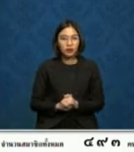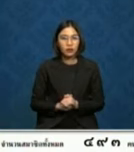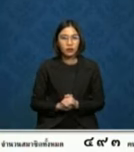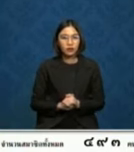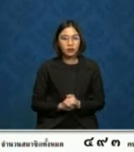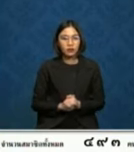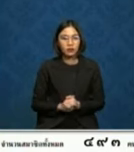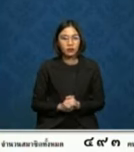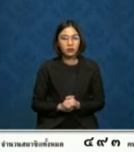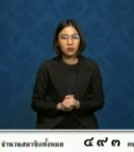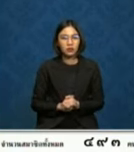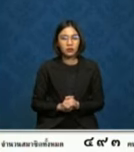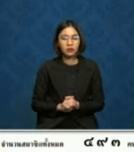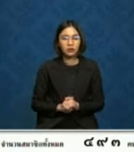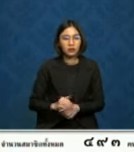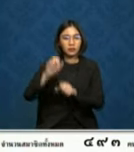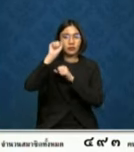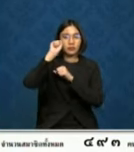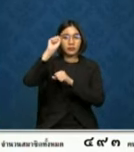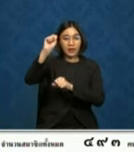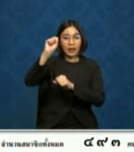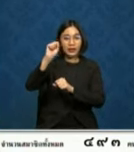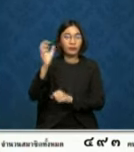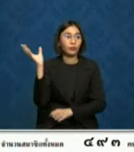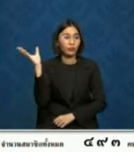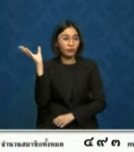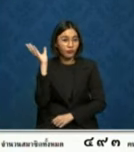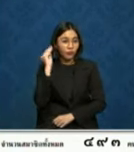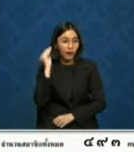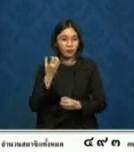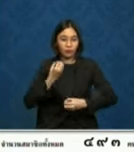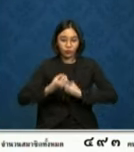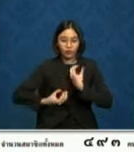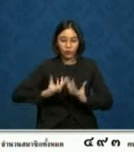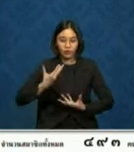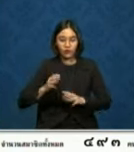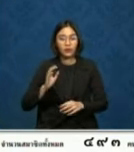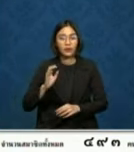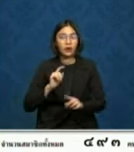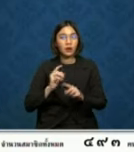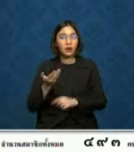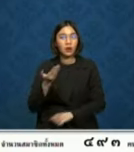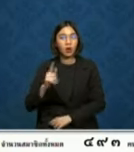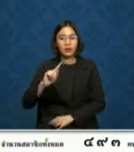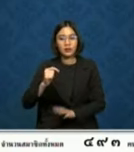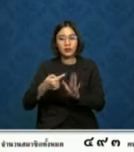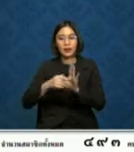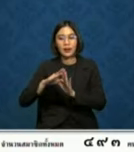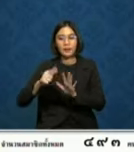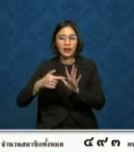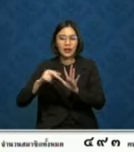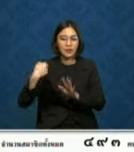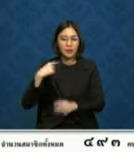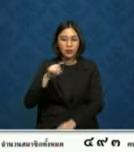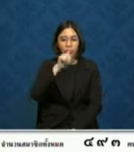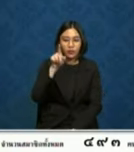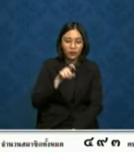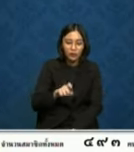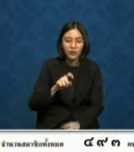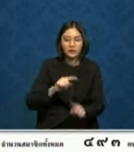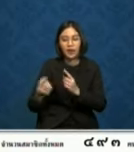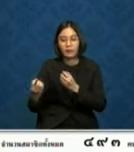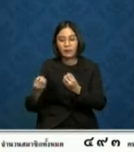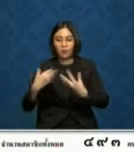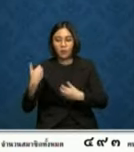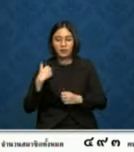คือเป็นการประกาศรับฟังความคิดเห็นของอุทยานแห่งชาติทัลานนะครับก็จะมีประเด็นคำถามในการรับฟังความคิดเห็นต่างๆนะ